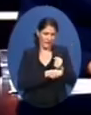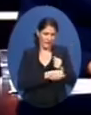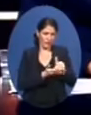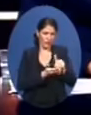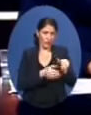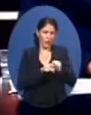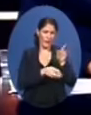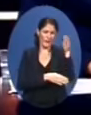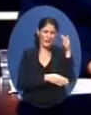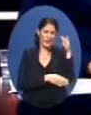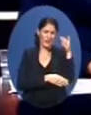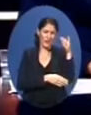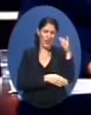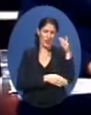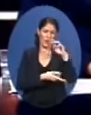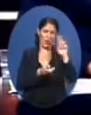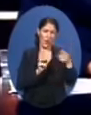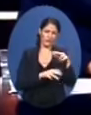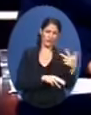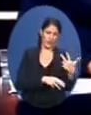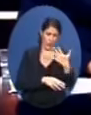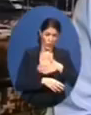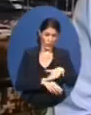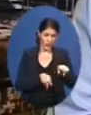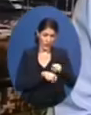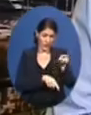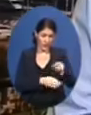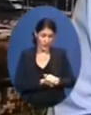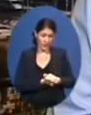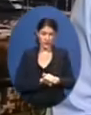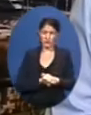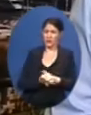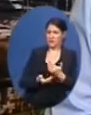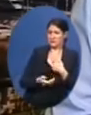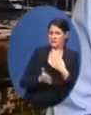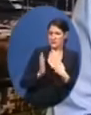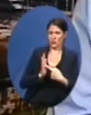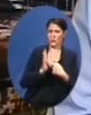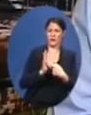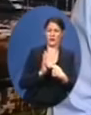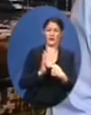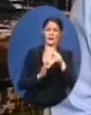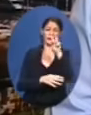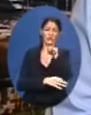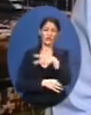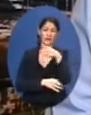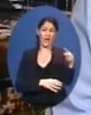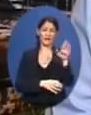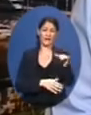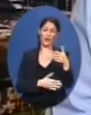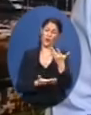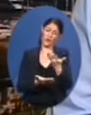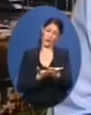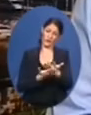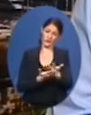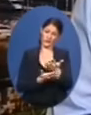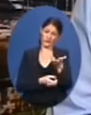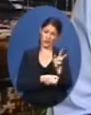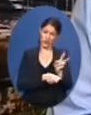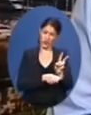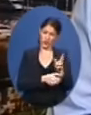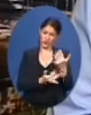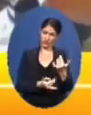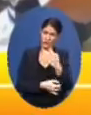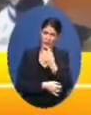המקום שאנחנו רוצים ללכת אליו? בניגוד, אז למשל אני אתן דוגמה, בשוויץ, בניגוד גמור לעובדות המופרכות שהושמעו כאן,